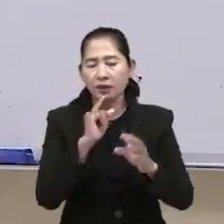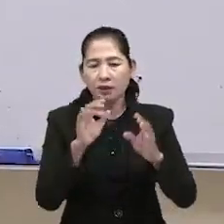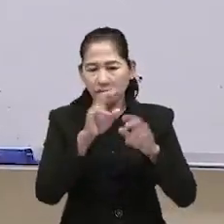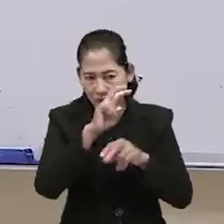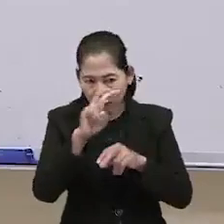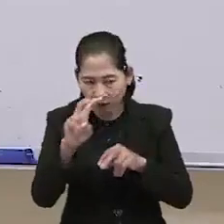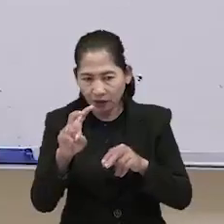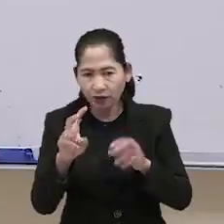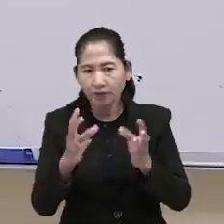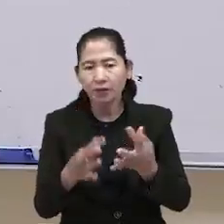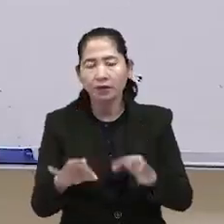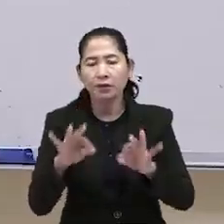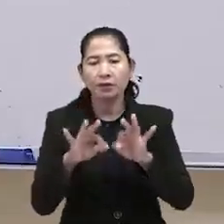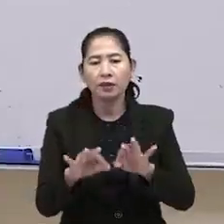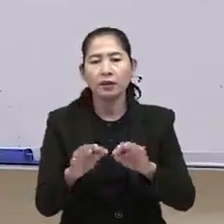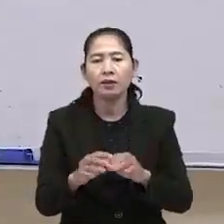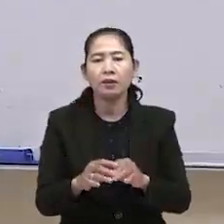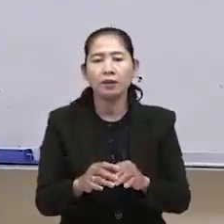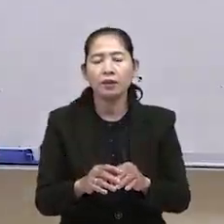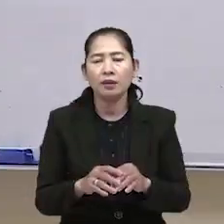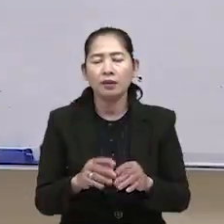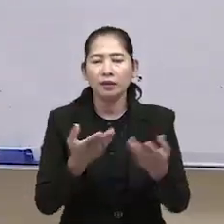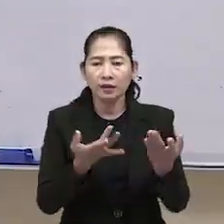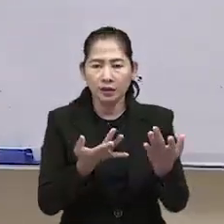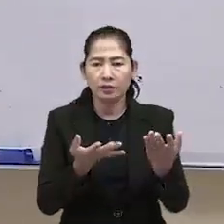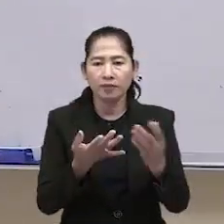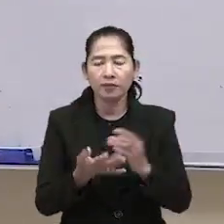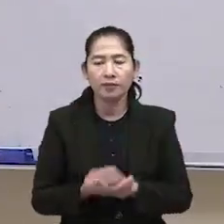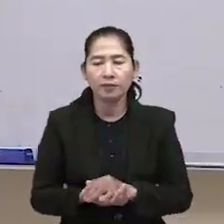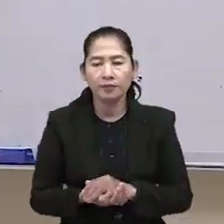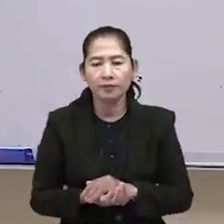នឹងពាក្យចាំផ្ទះនឹងឯងណាកូនណាឆ្មាំចាំណាកូន